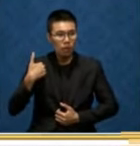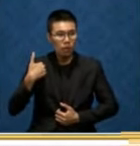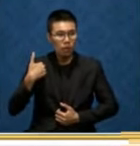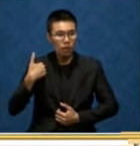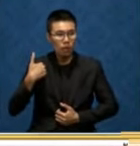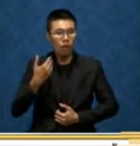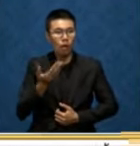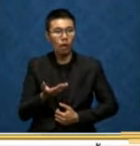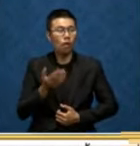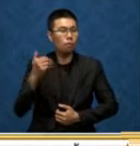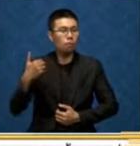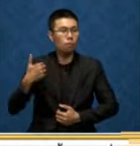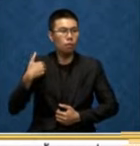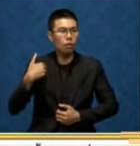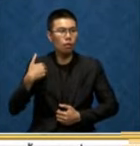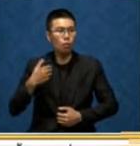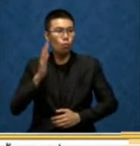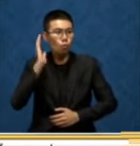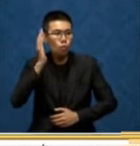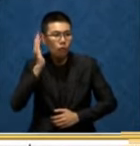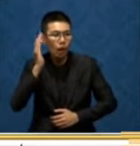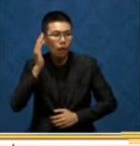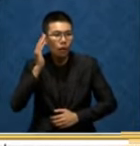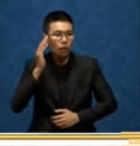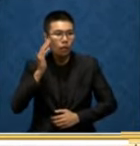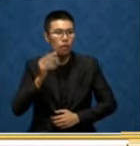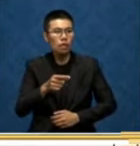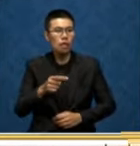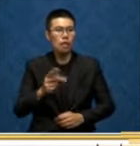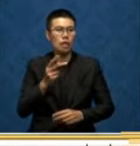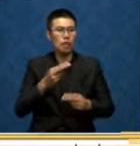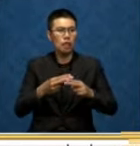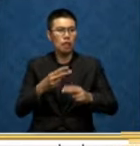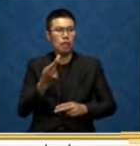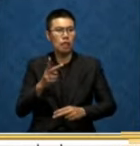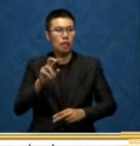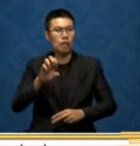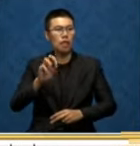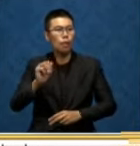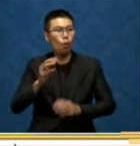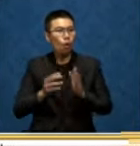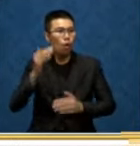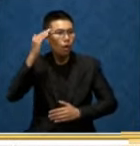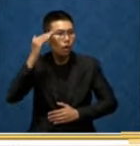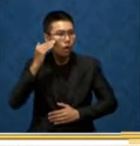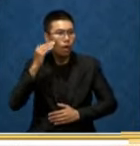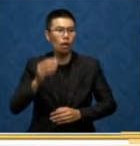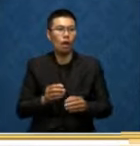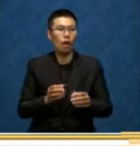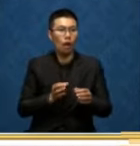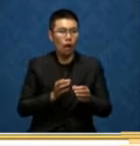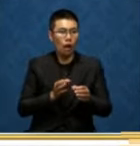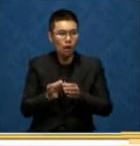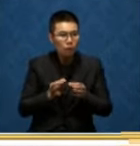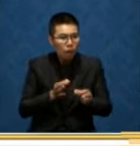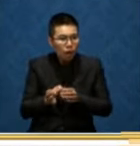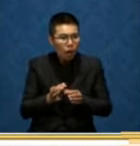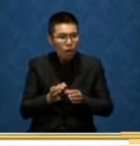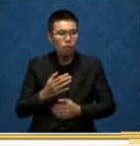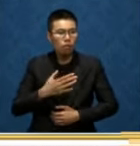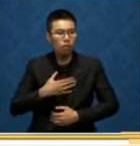ซึ่งเป็นผู้ดูแลโรงเรียนนี้อยู่ดูแลมูลนิธินี้อยู่ได้อธิบายได้ให้ดิฉันเข้าใจม